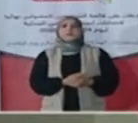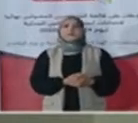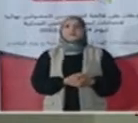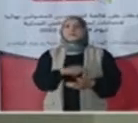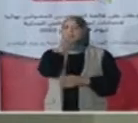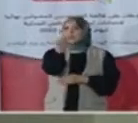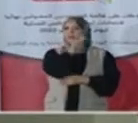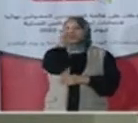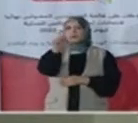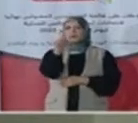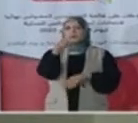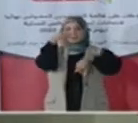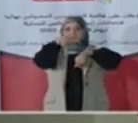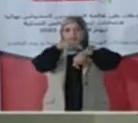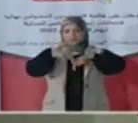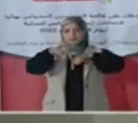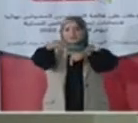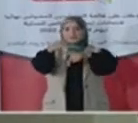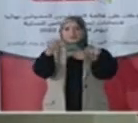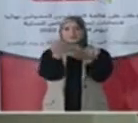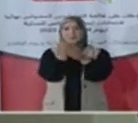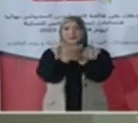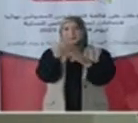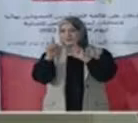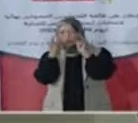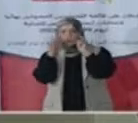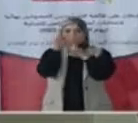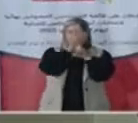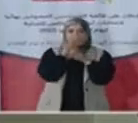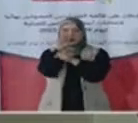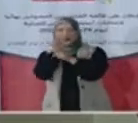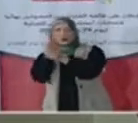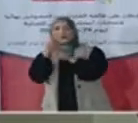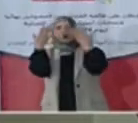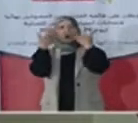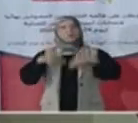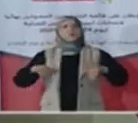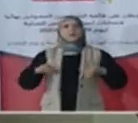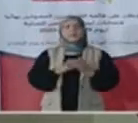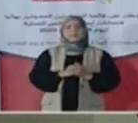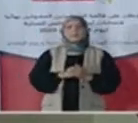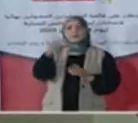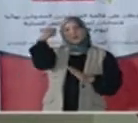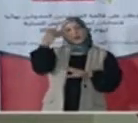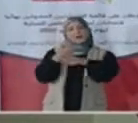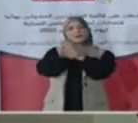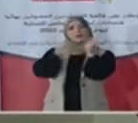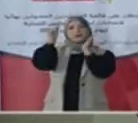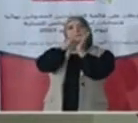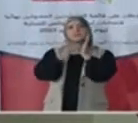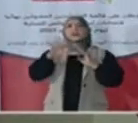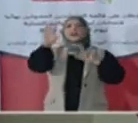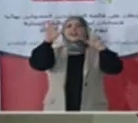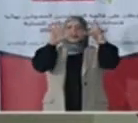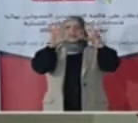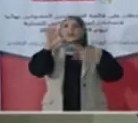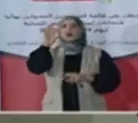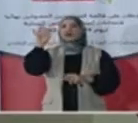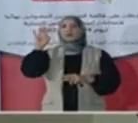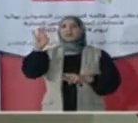طبعا انقضت فترة النزاعات في القائمة الأولية للمترشحين، كنا سجلنا 58